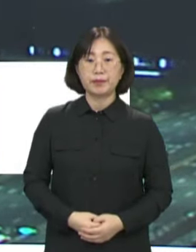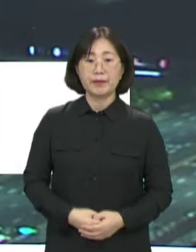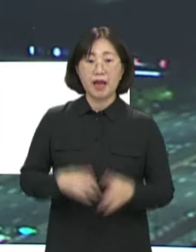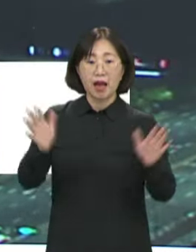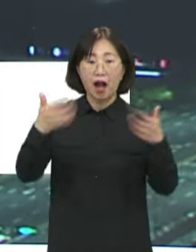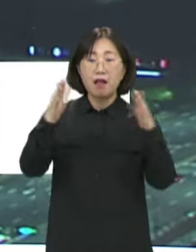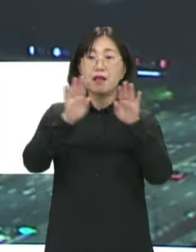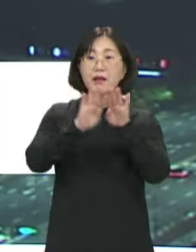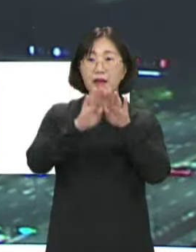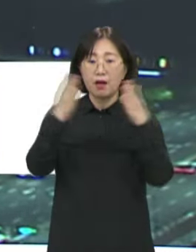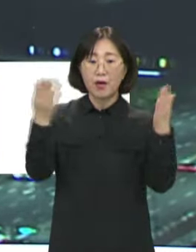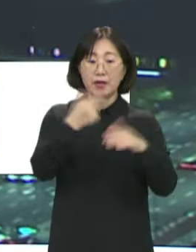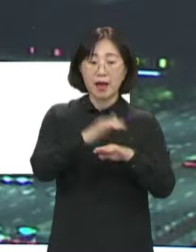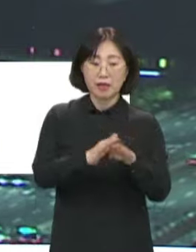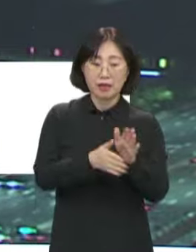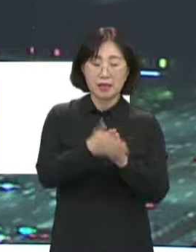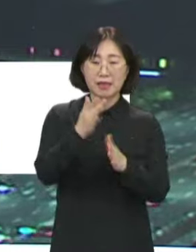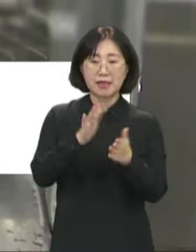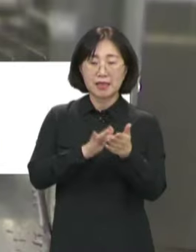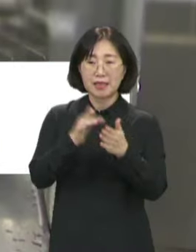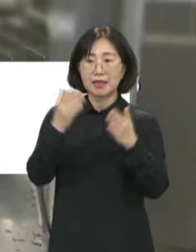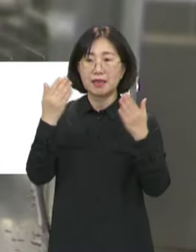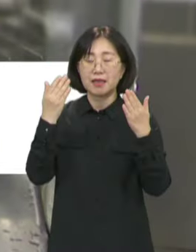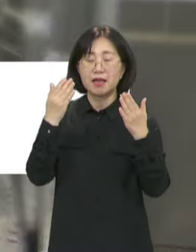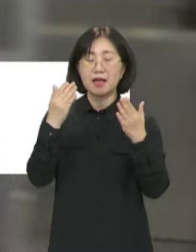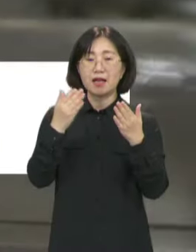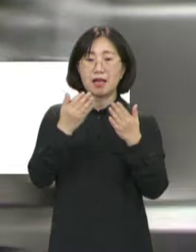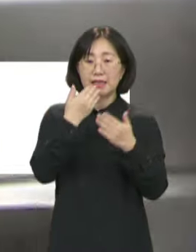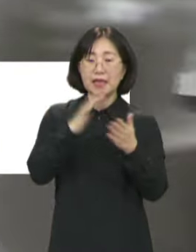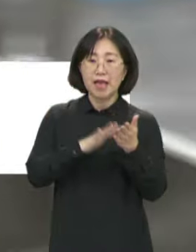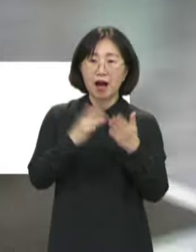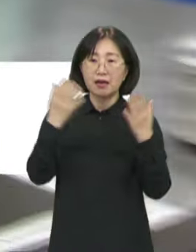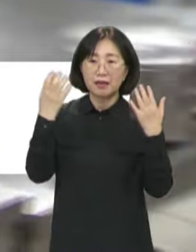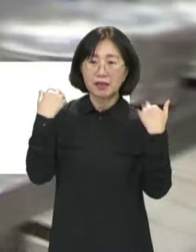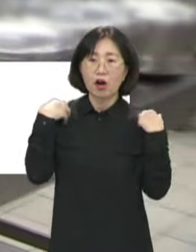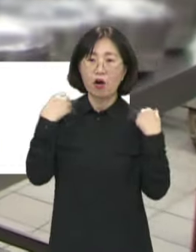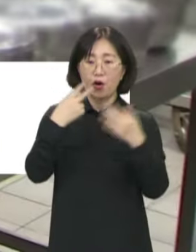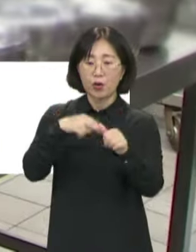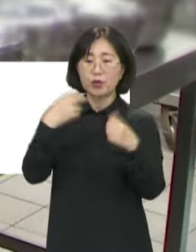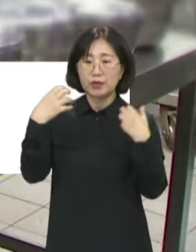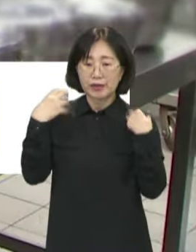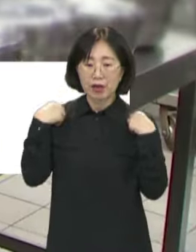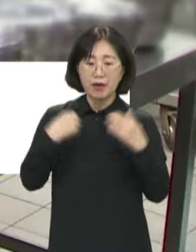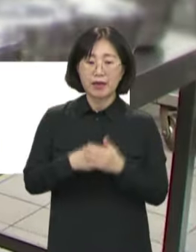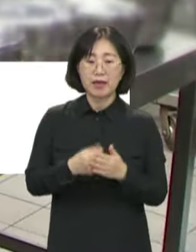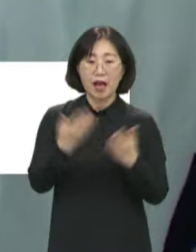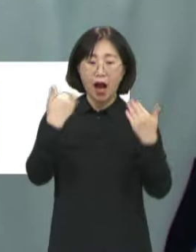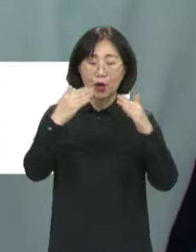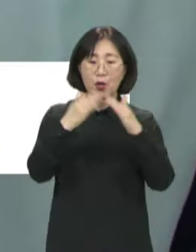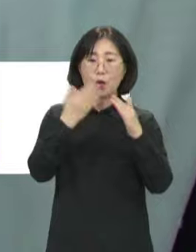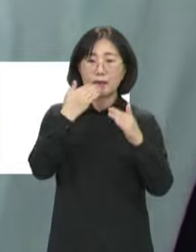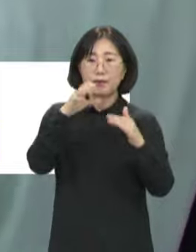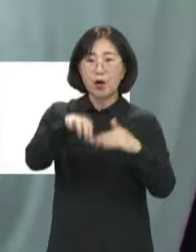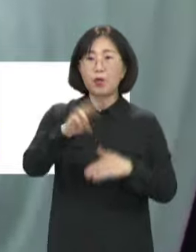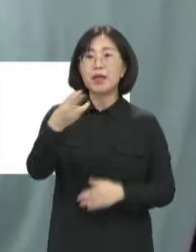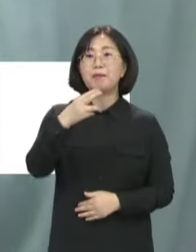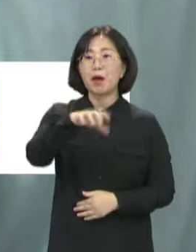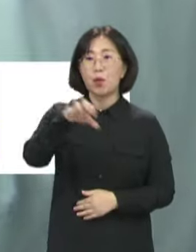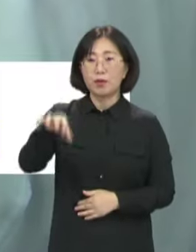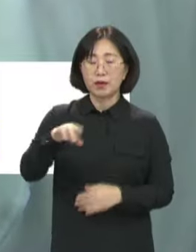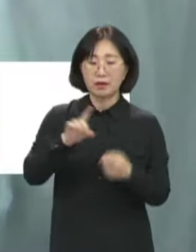가을 개학을 맞아 대전시와 식약청, 교육청 등이 학교와 유치원 내 급식소와 식자재 공급업체 200곳을